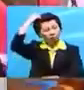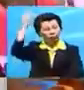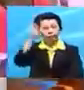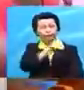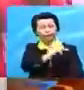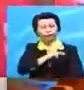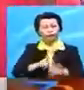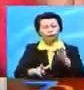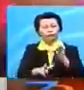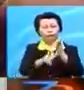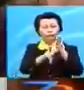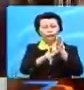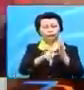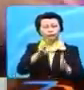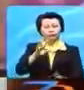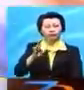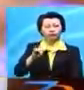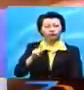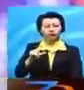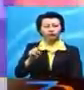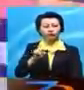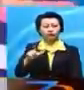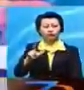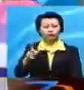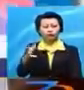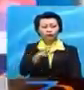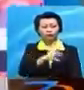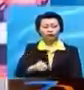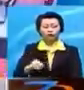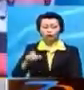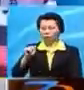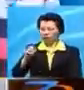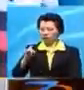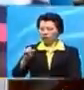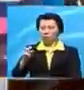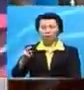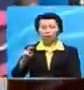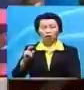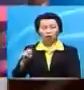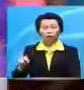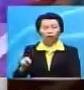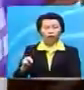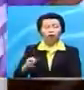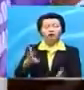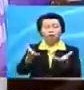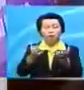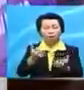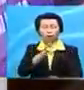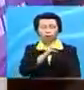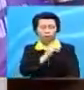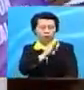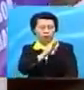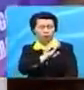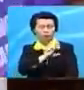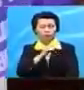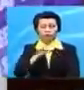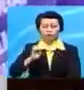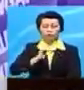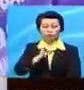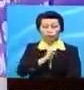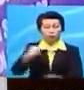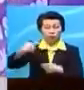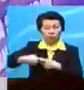Pegawai Daerah Muhammad Faizal Abdul Rani. Sementara itu, Adun Permatang Datuk Sulaiman Razak mahu Menteri Besar dan Exco